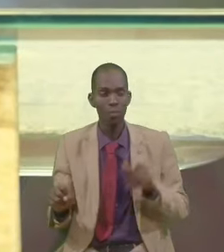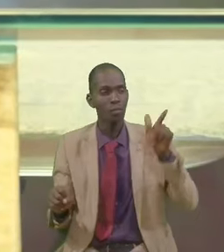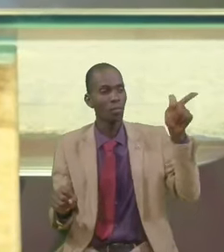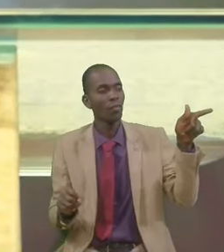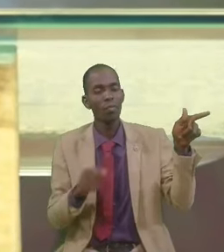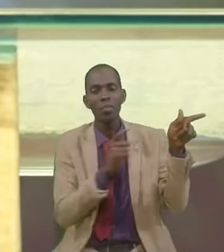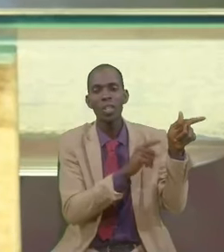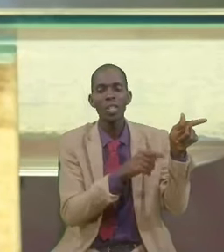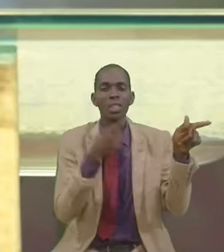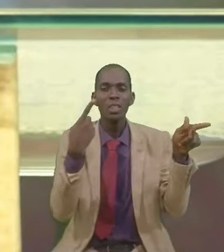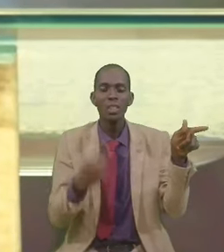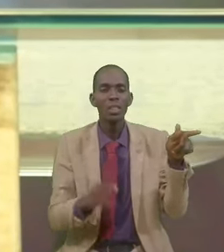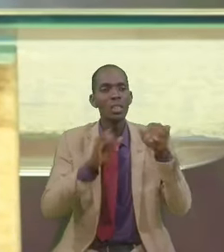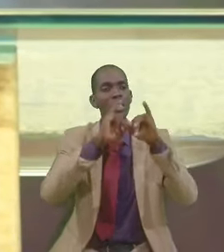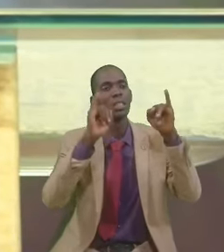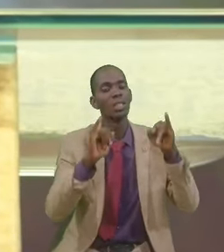Le dieu des païens.